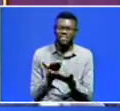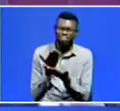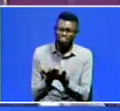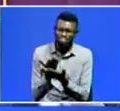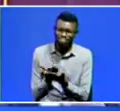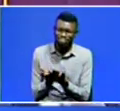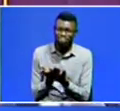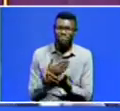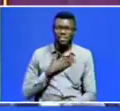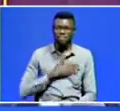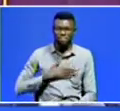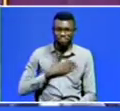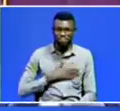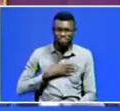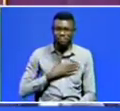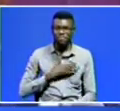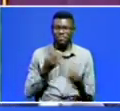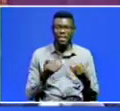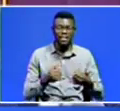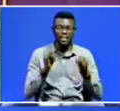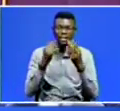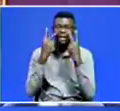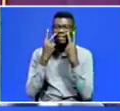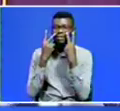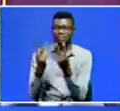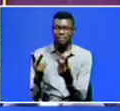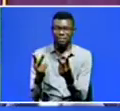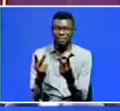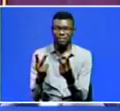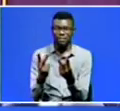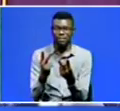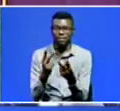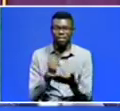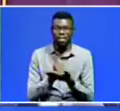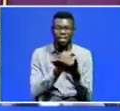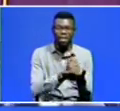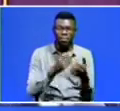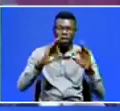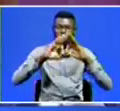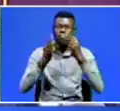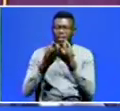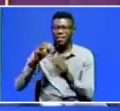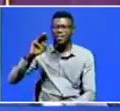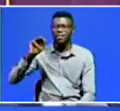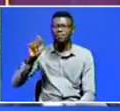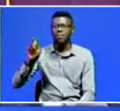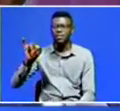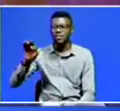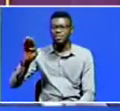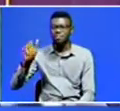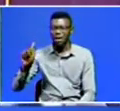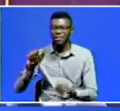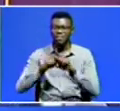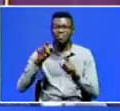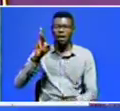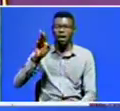possible, after court, try and see how we can help Matiba family, Rubia family, because they